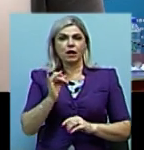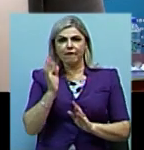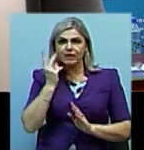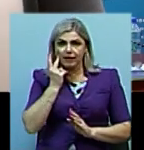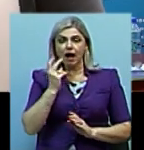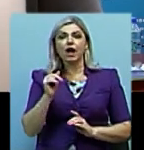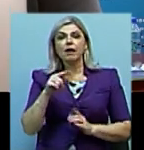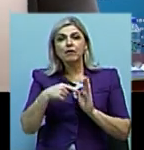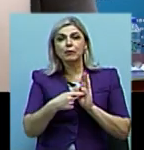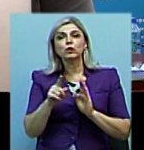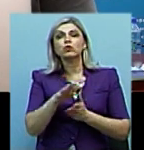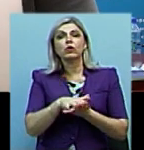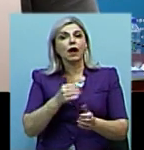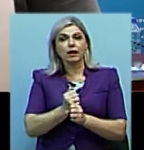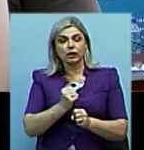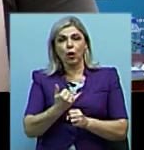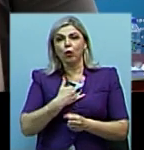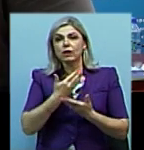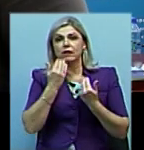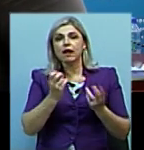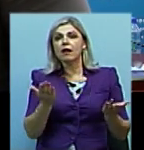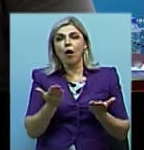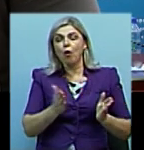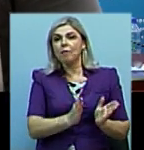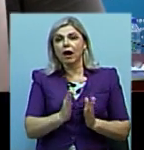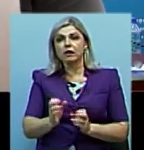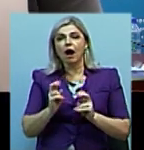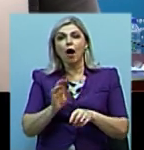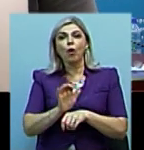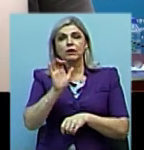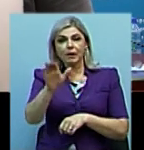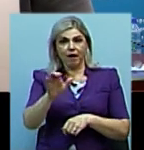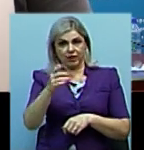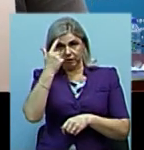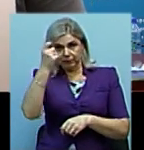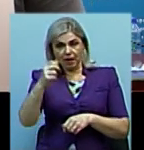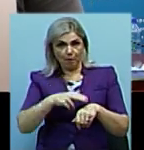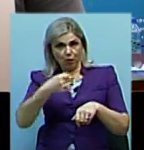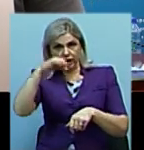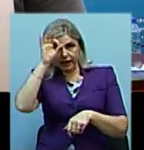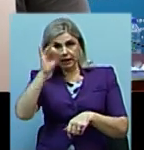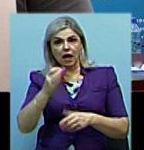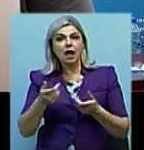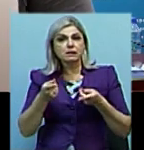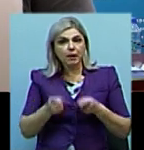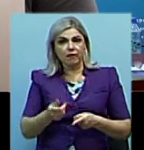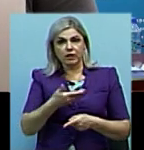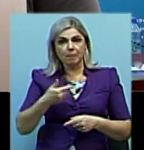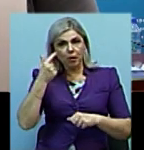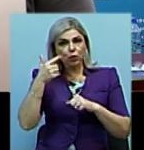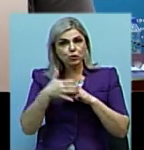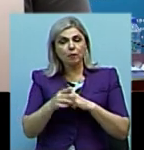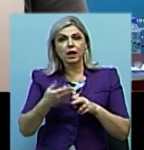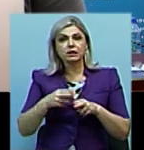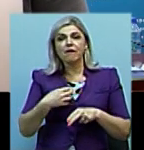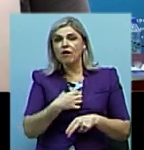робити далі. У нас немає ніякого механізму відправлення цього в поліцію. І ось ми намагаємось це дати, оскільки справді ми розуміємо, що це дуже важливо